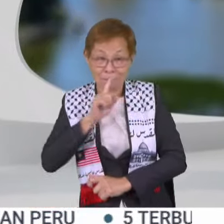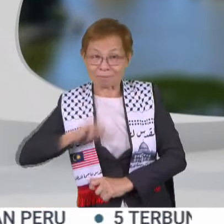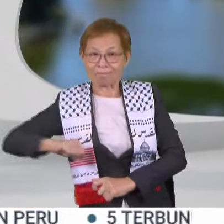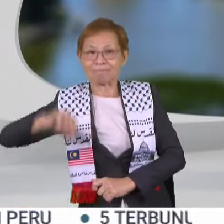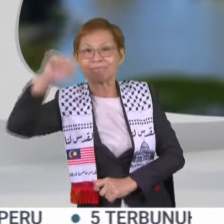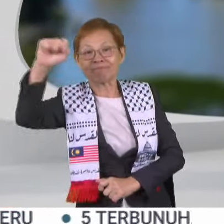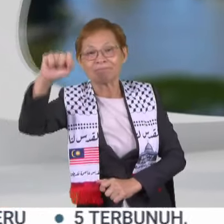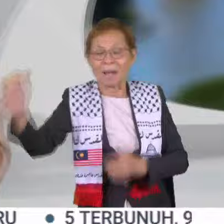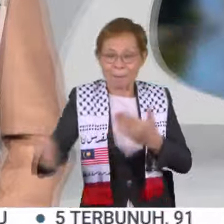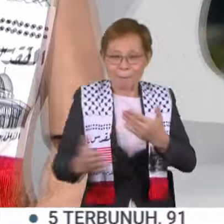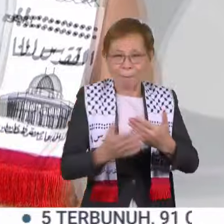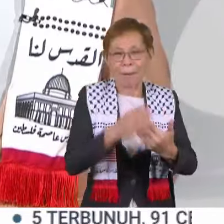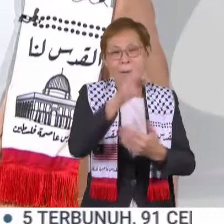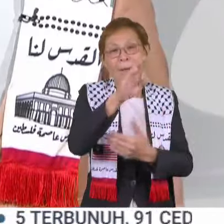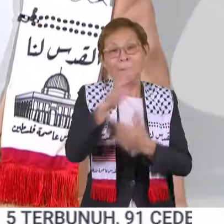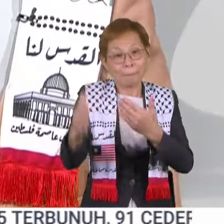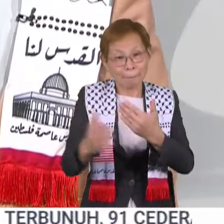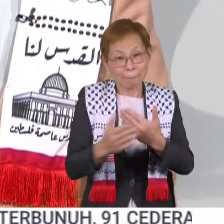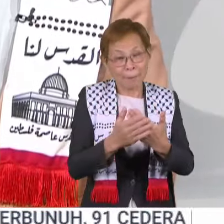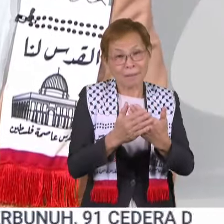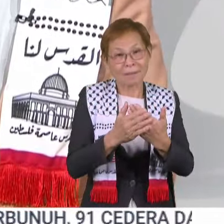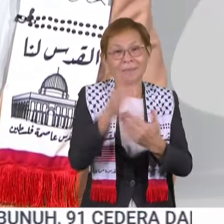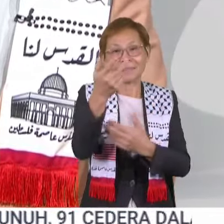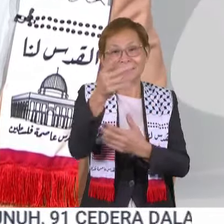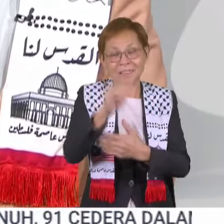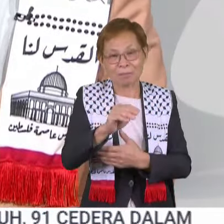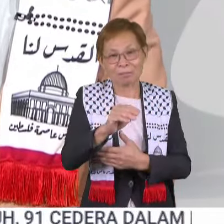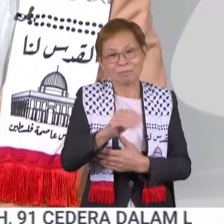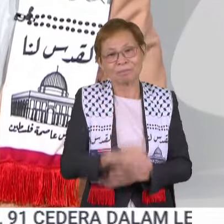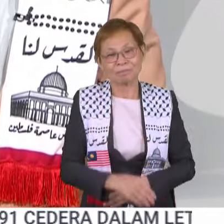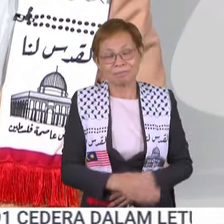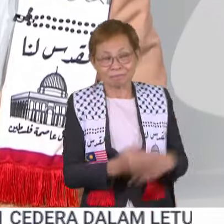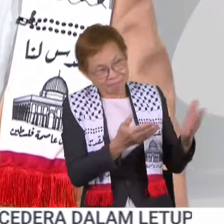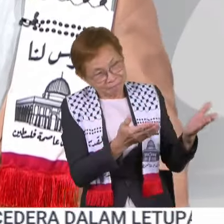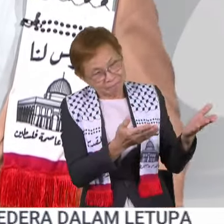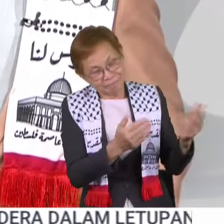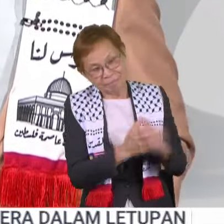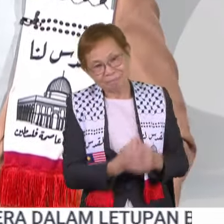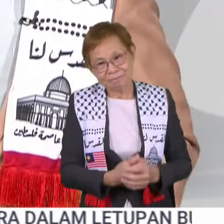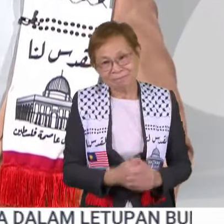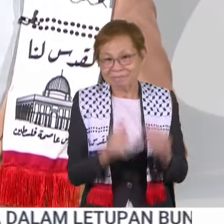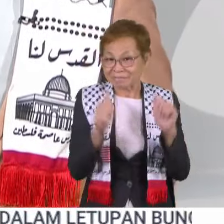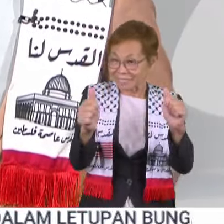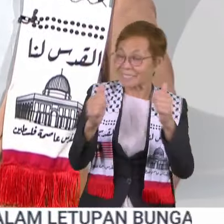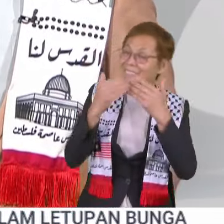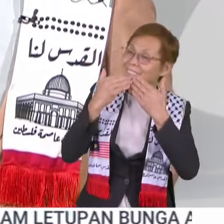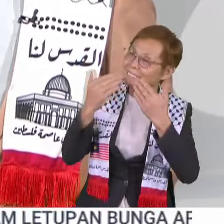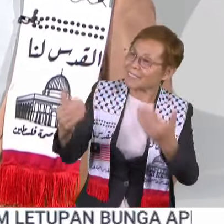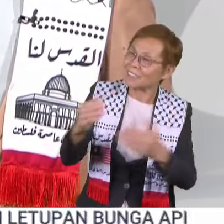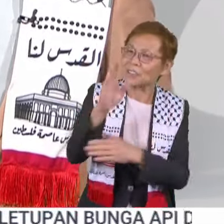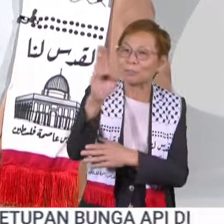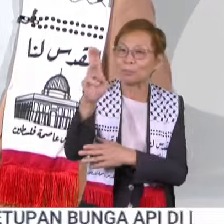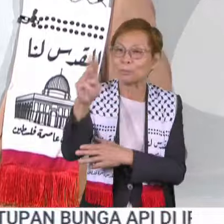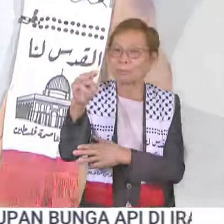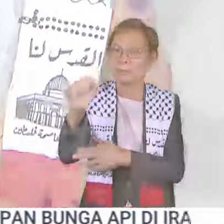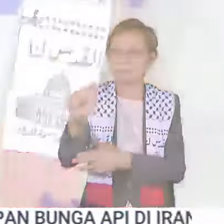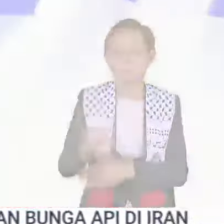Merdeka kembali kepada M untuk berita seterusnya m silakan baik Terima kasih